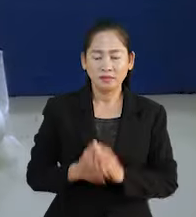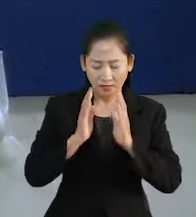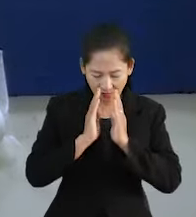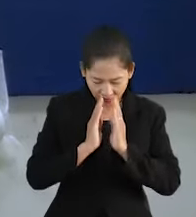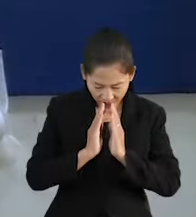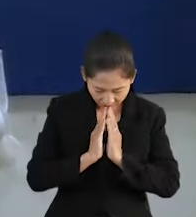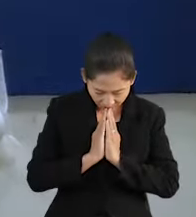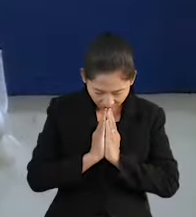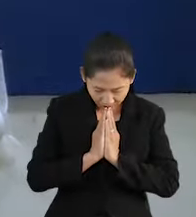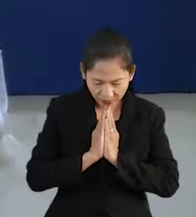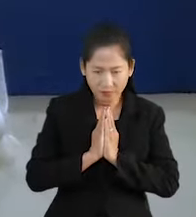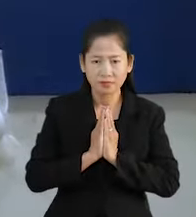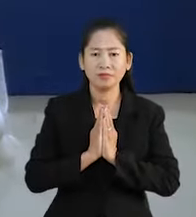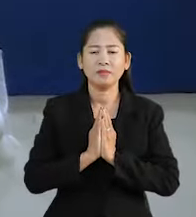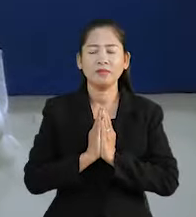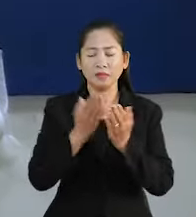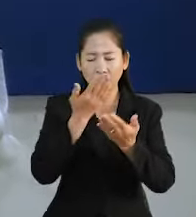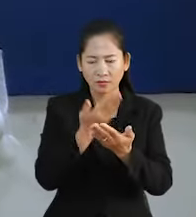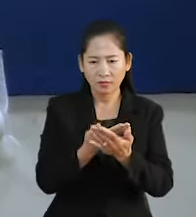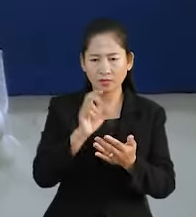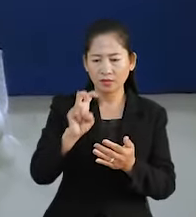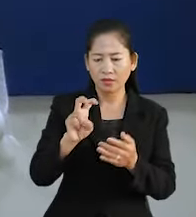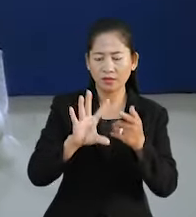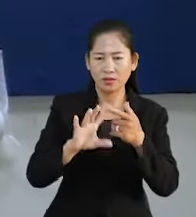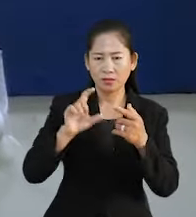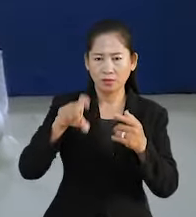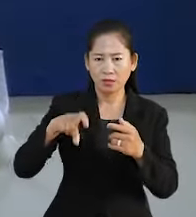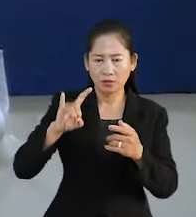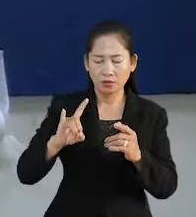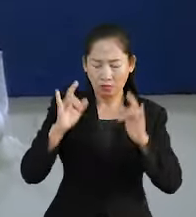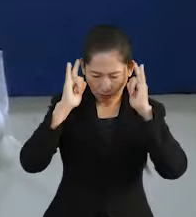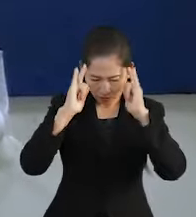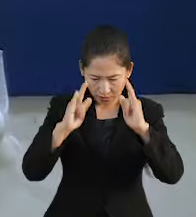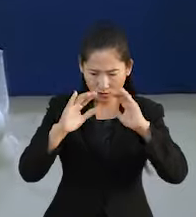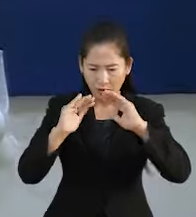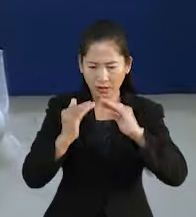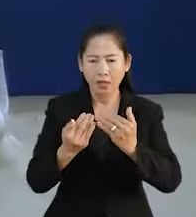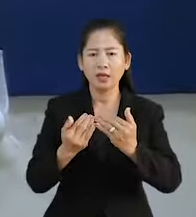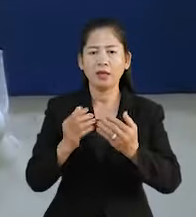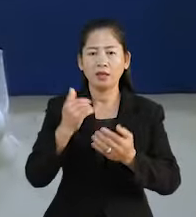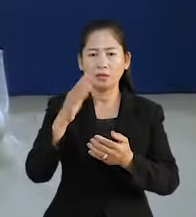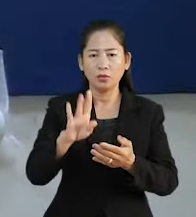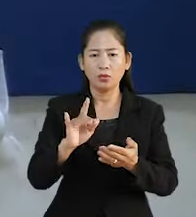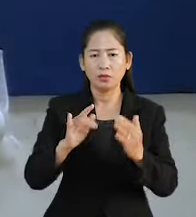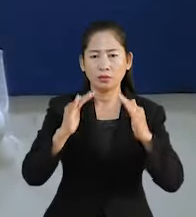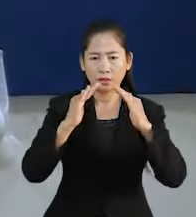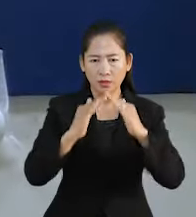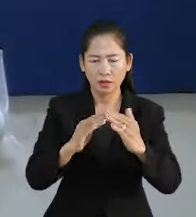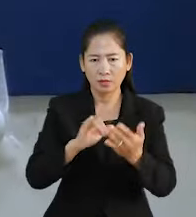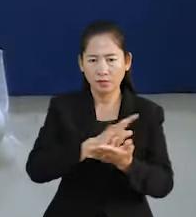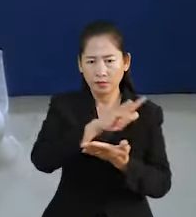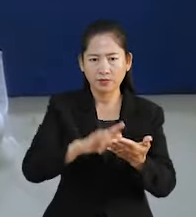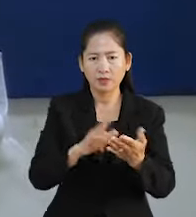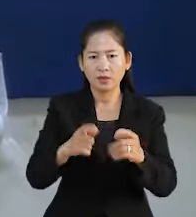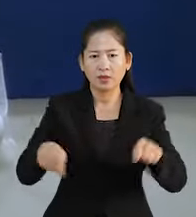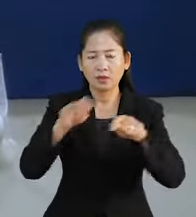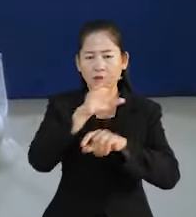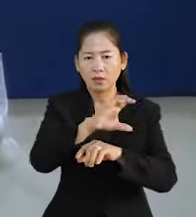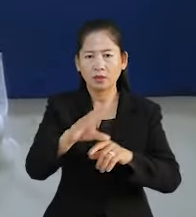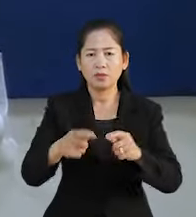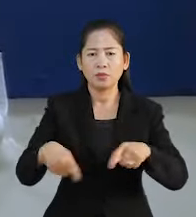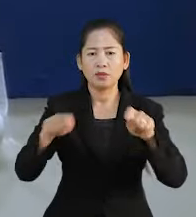ថាជាបឋមអ្នកខ្ញុំសូមអនុញ្ញាតគ្រប់ជម្រាបសួរចានាងខ្ញុំឈ្មោះឌីសុផាន់គឺជាគ្រូបង្រៀនថ្នាក់ទី4នៃសាលាបឋមសាគំរូក្រុងកំពង់ឆ្នាំងខេត្តកំពង់